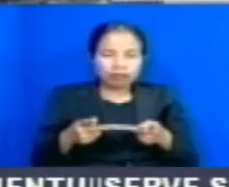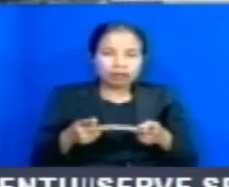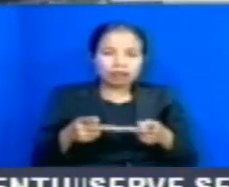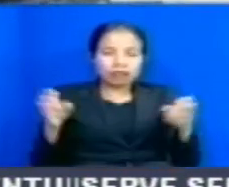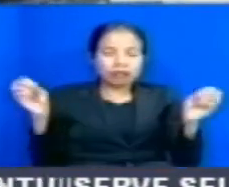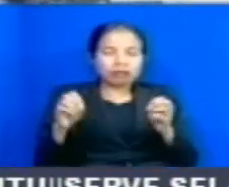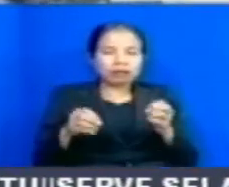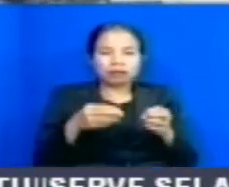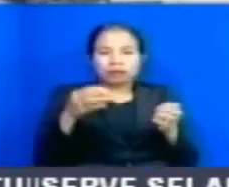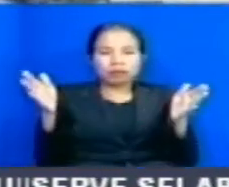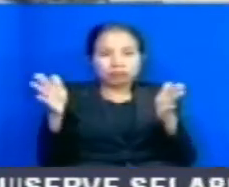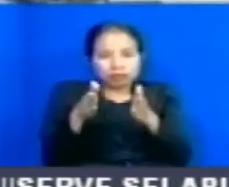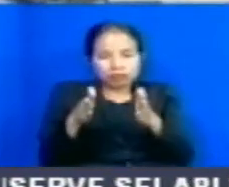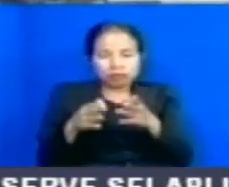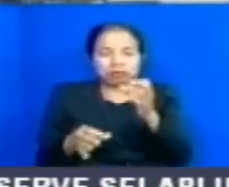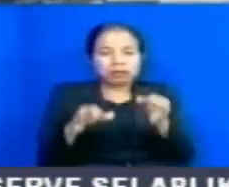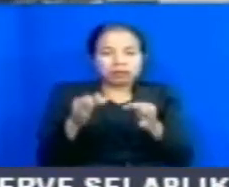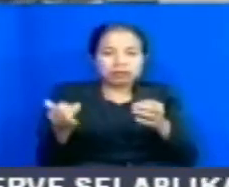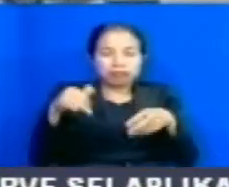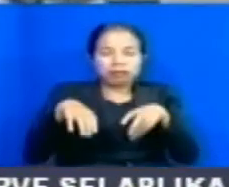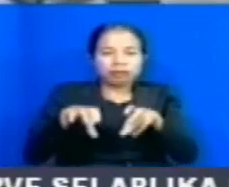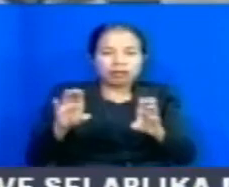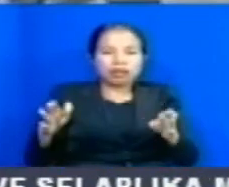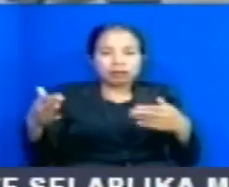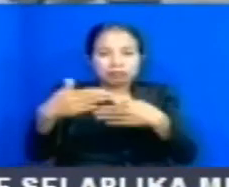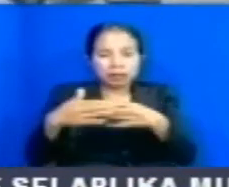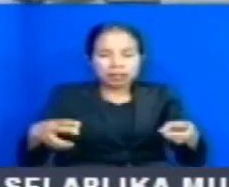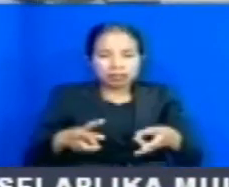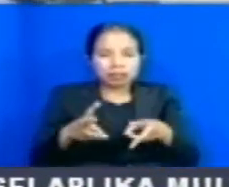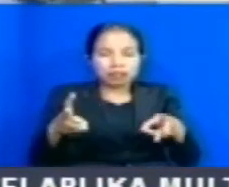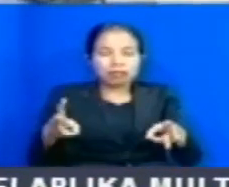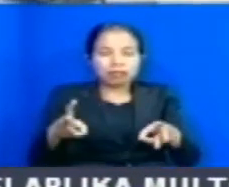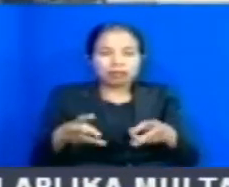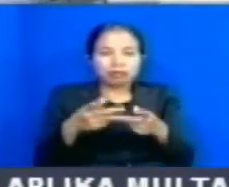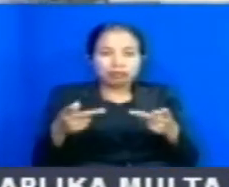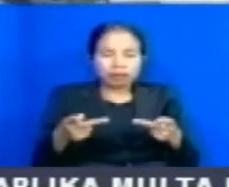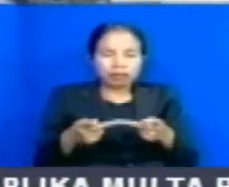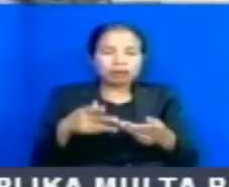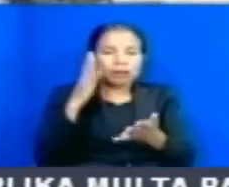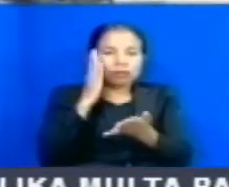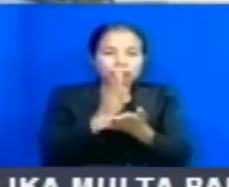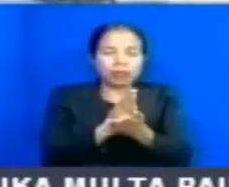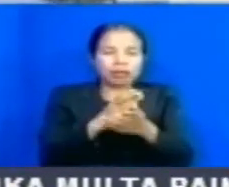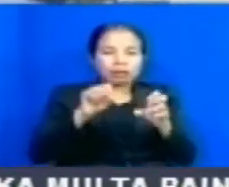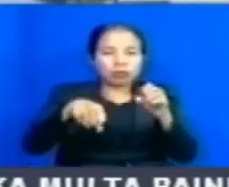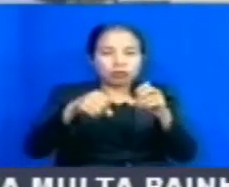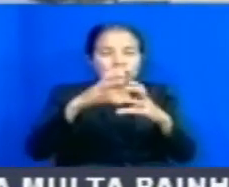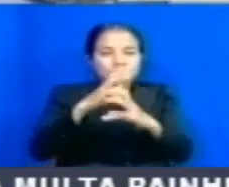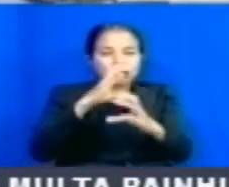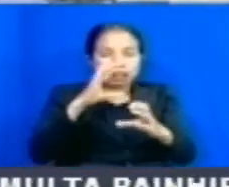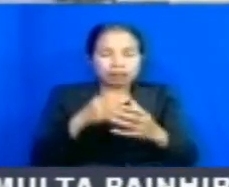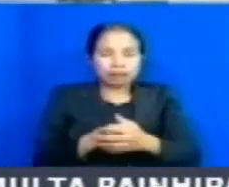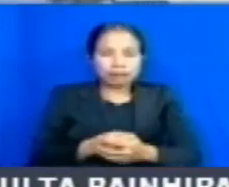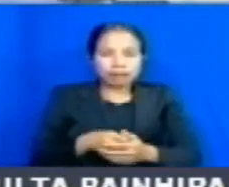mos la sufsen dan tam sira dala ruma fande tiha estrada ibu iha de fatin ne be mak motor sira tu para pa